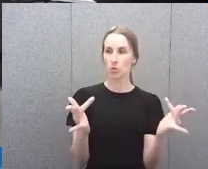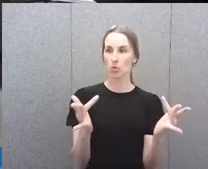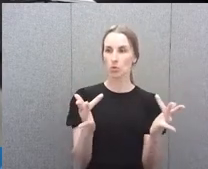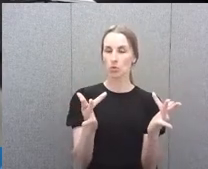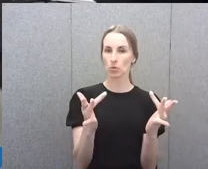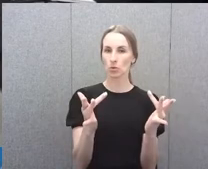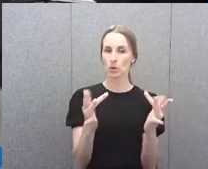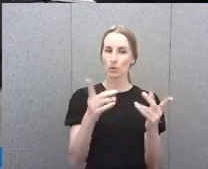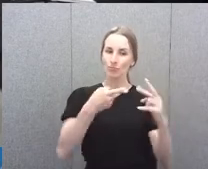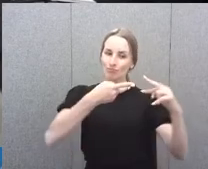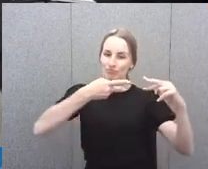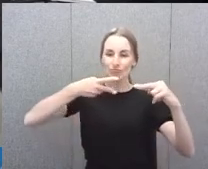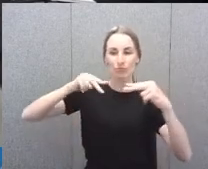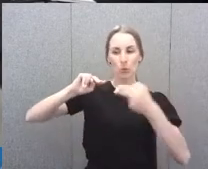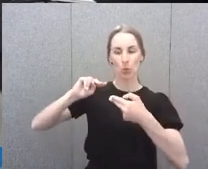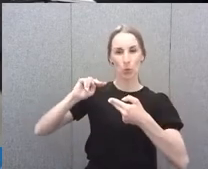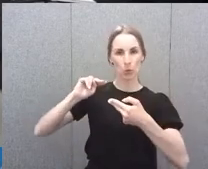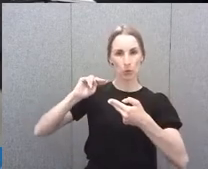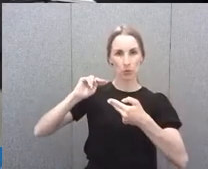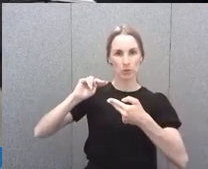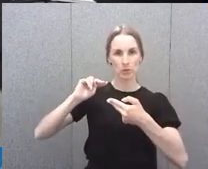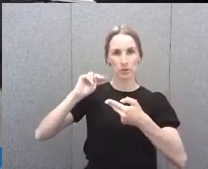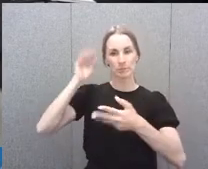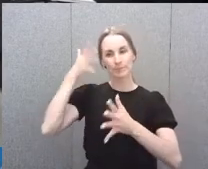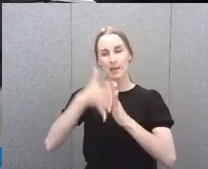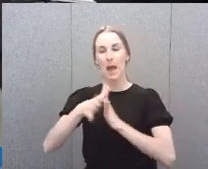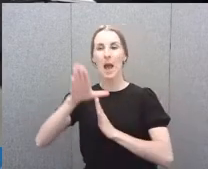олимпе политики, что еще раз